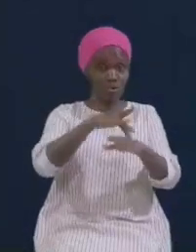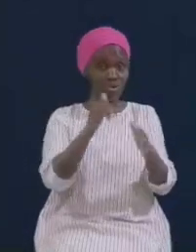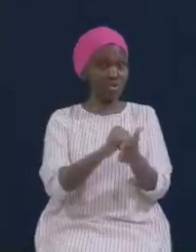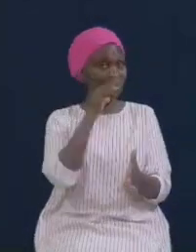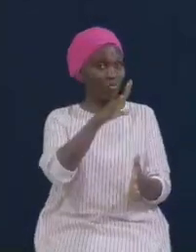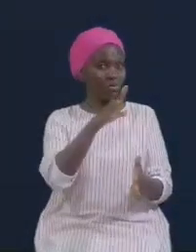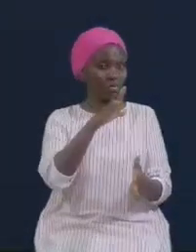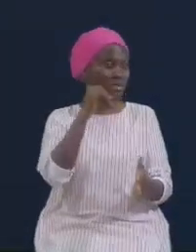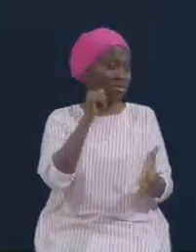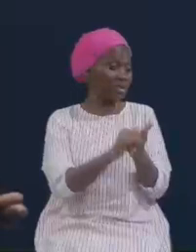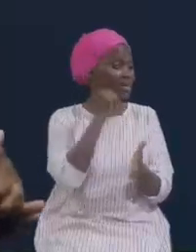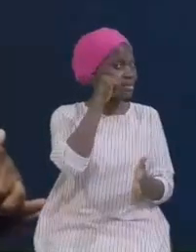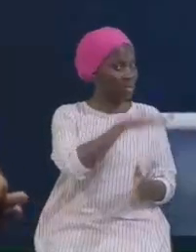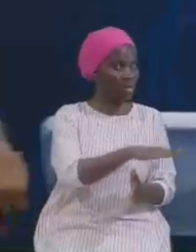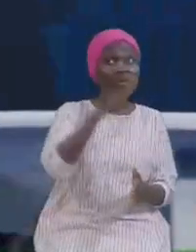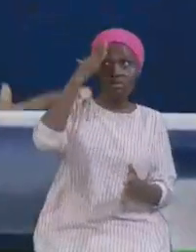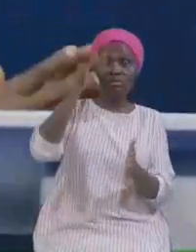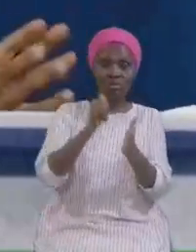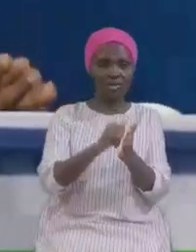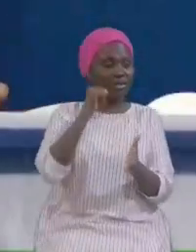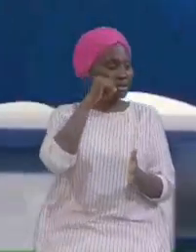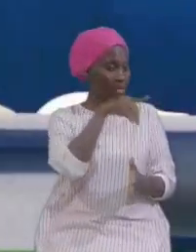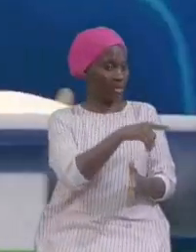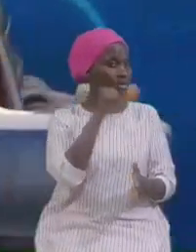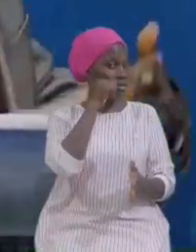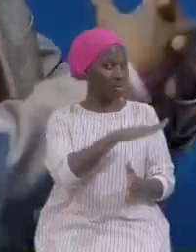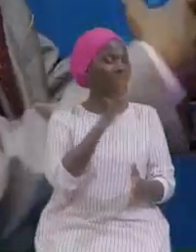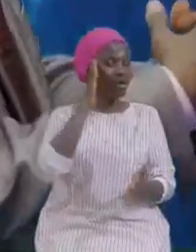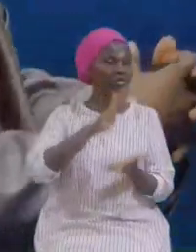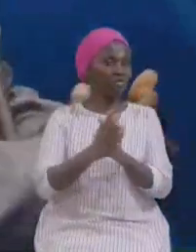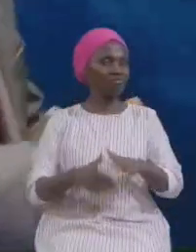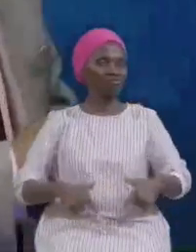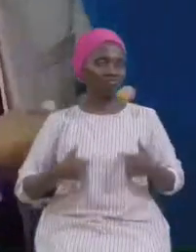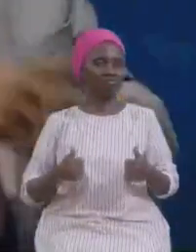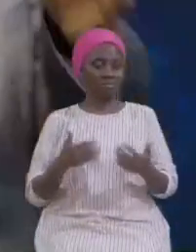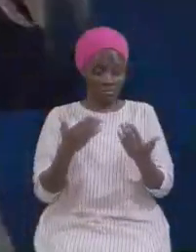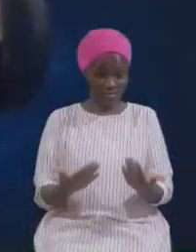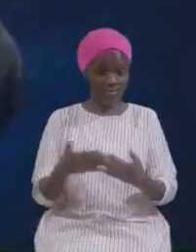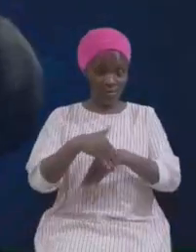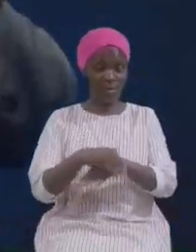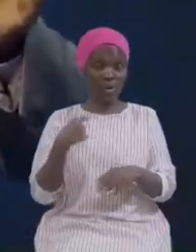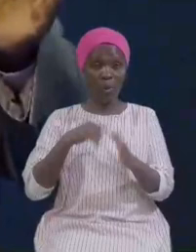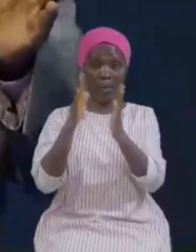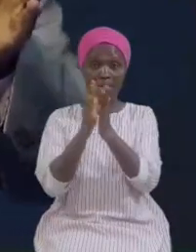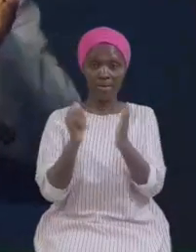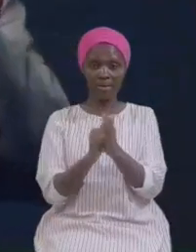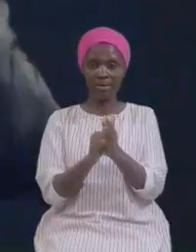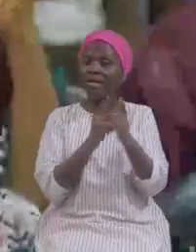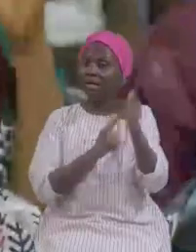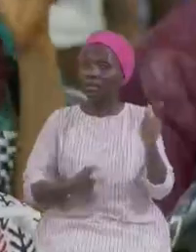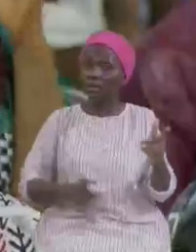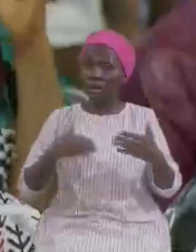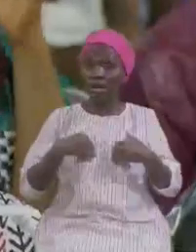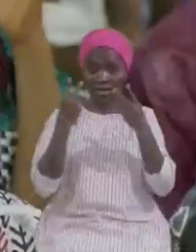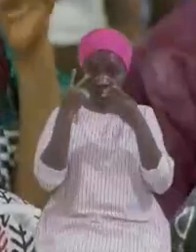il sait que cette fille reviendra à la vie. Même avant de prier ce soir, le Seigneur t'a vu